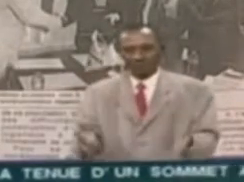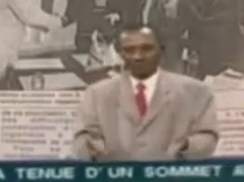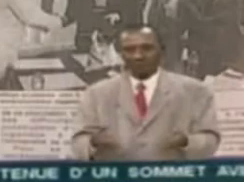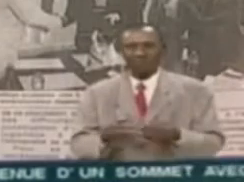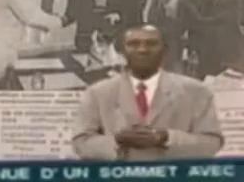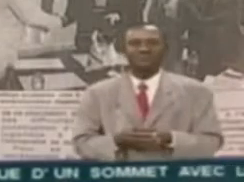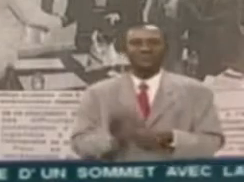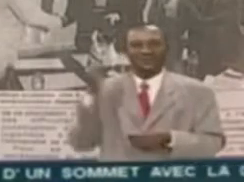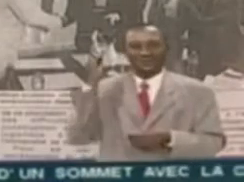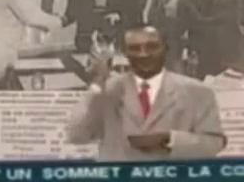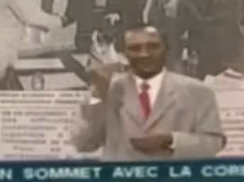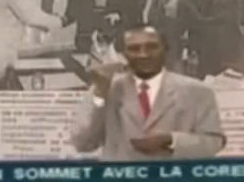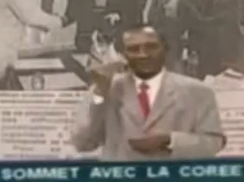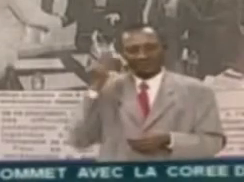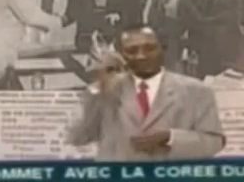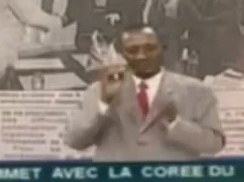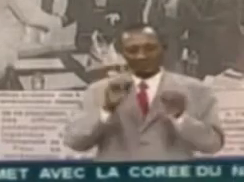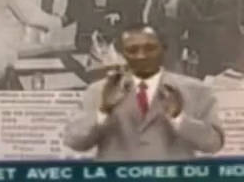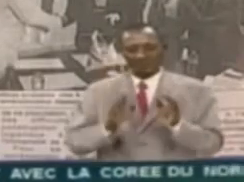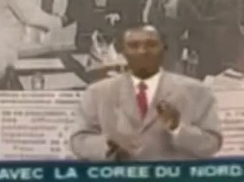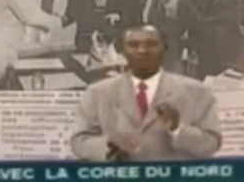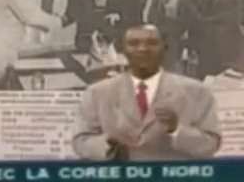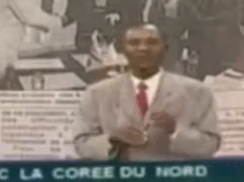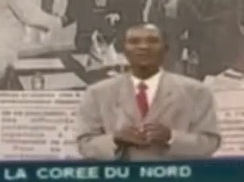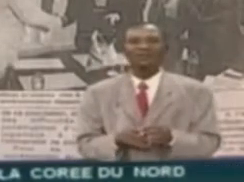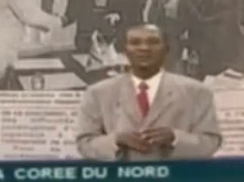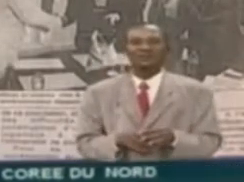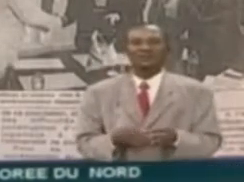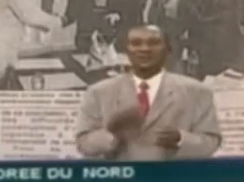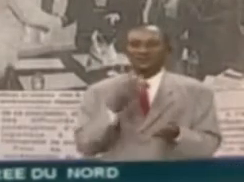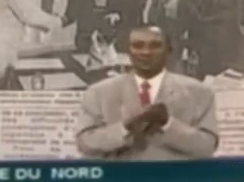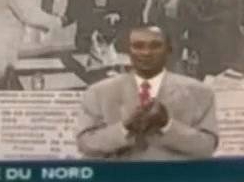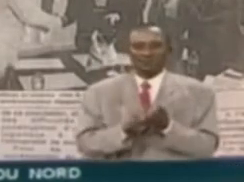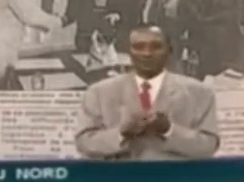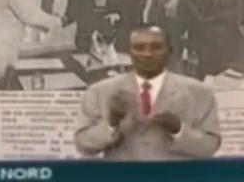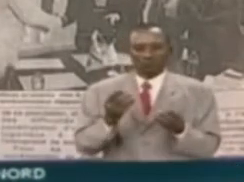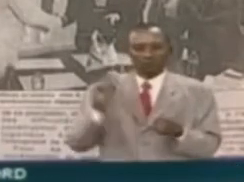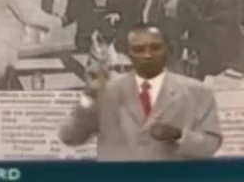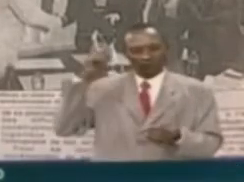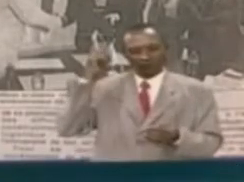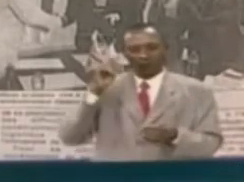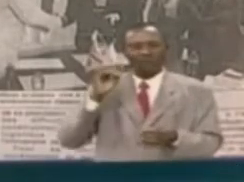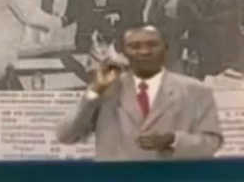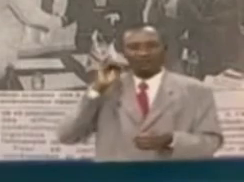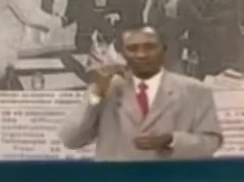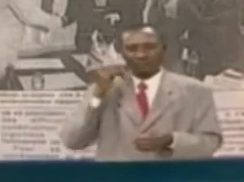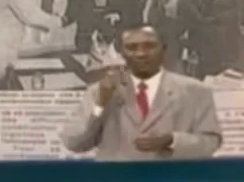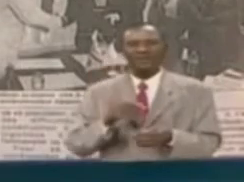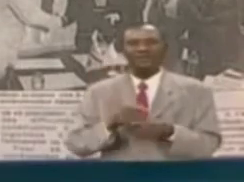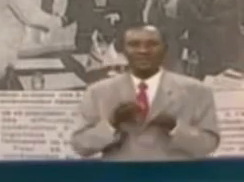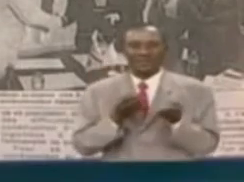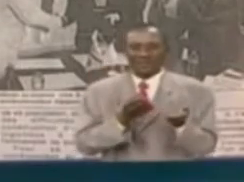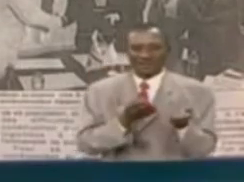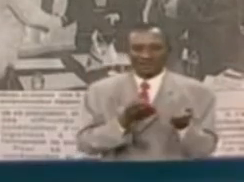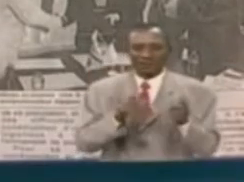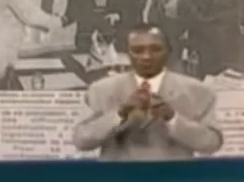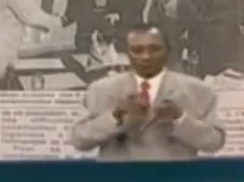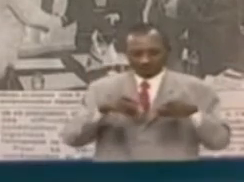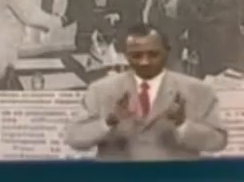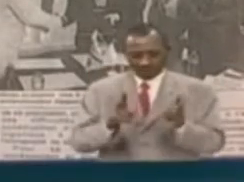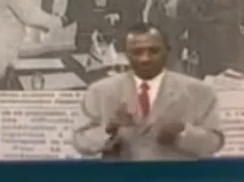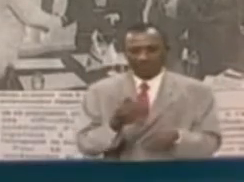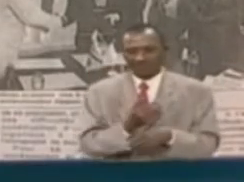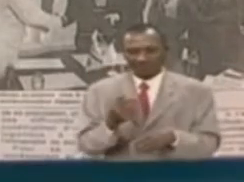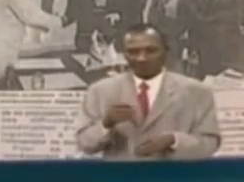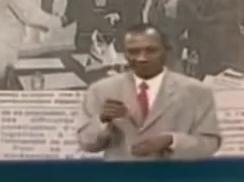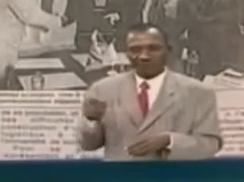PSP a fait savoir que cette aide en nature du gouvernement japonais permettait de remettre sur le chemin abandonnés de l'école, les enfants vivement affectés par